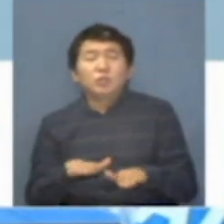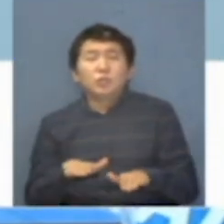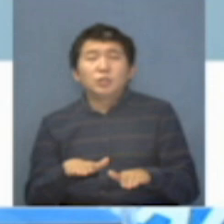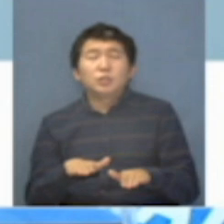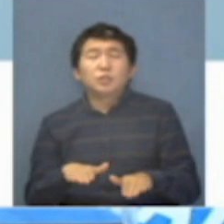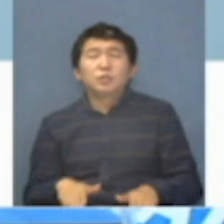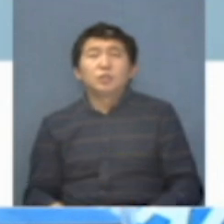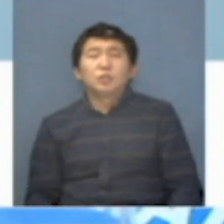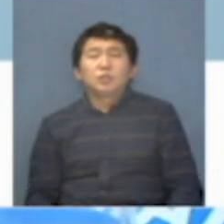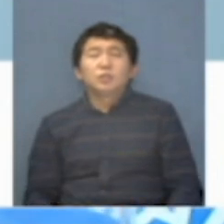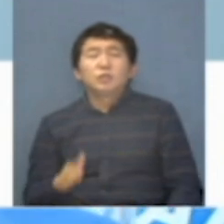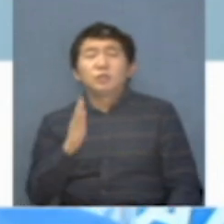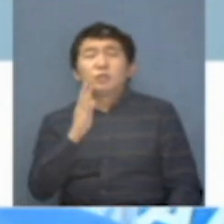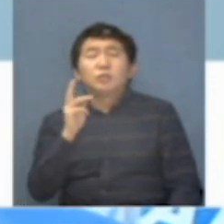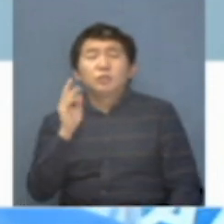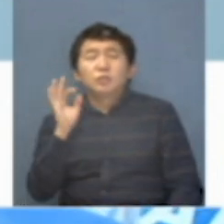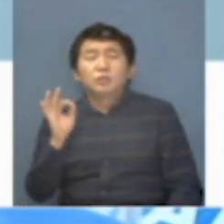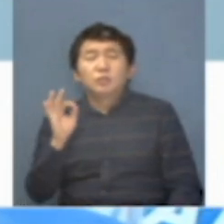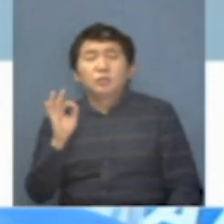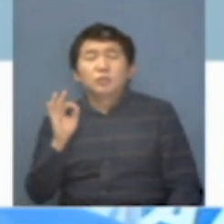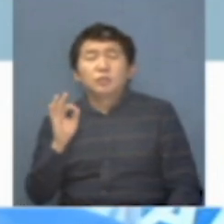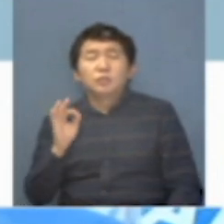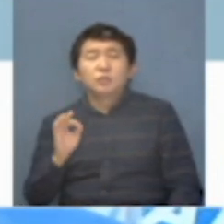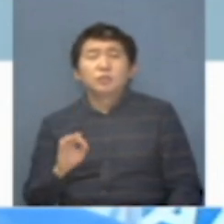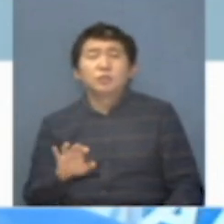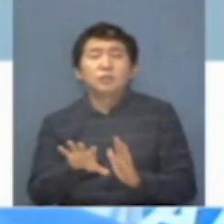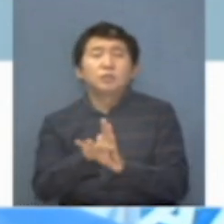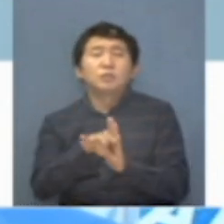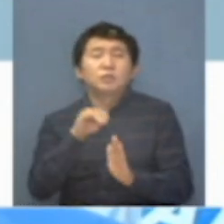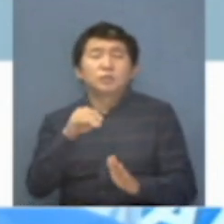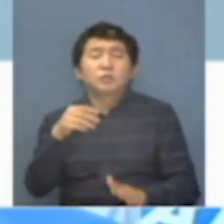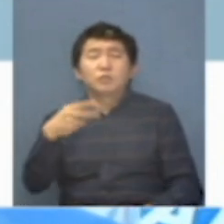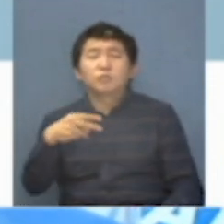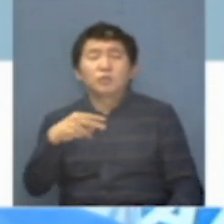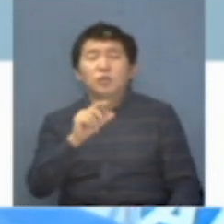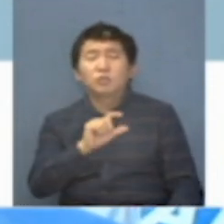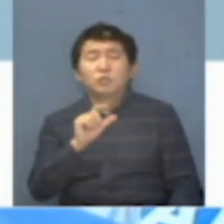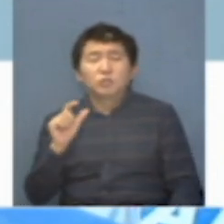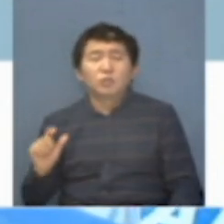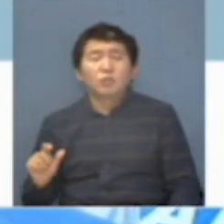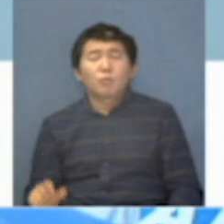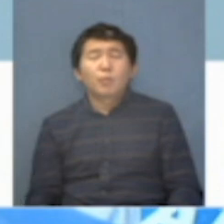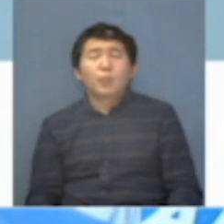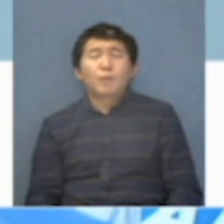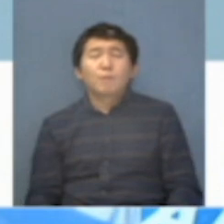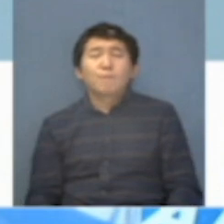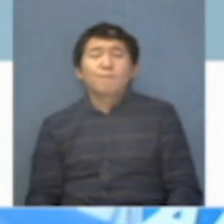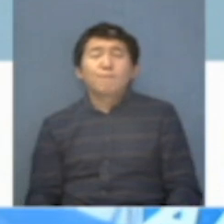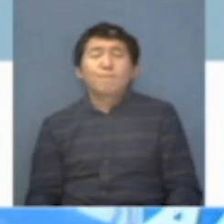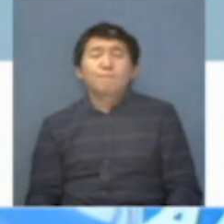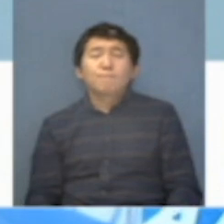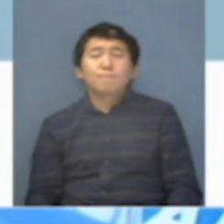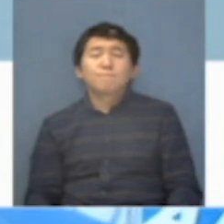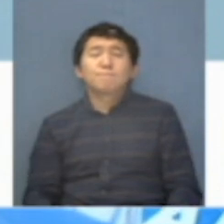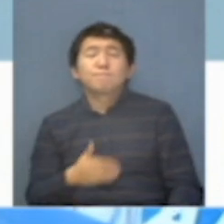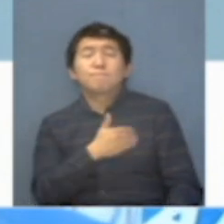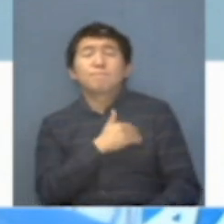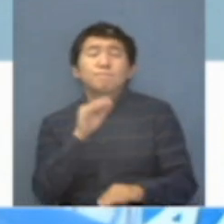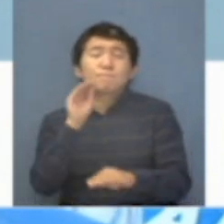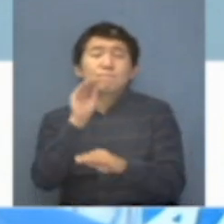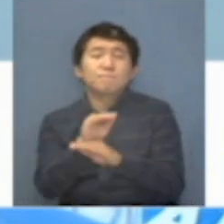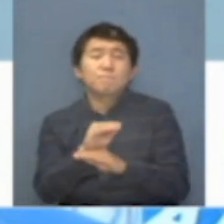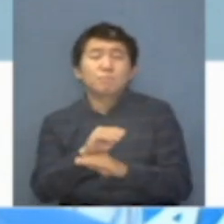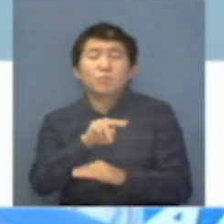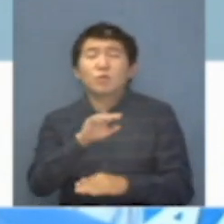резерв Восточно-Казахстанской области – отобрано 20 кандидатов. Кроме того, хочу здесь добавить, что по